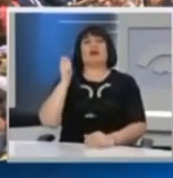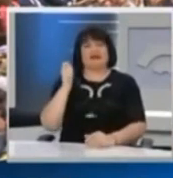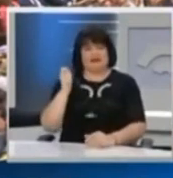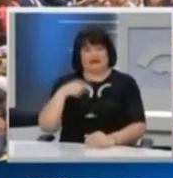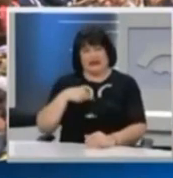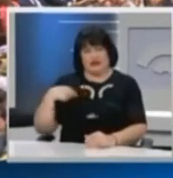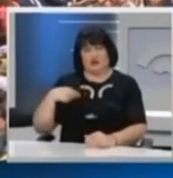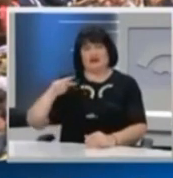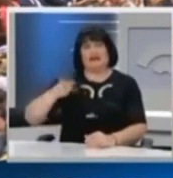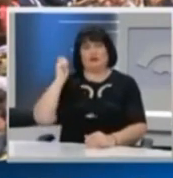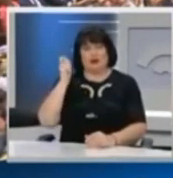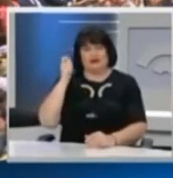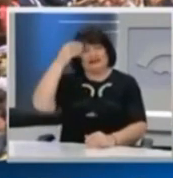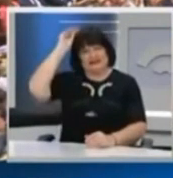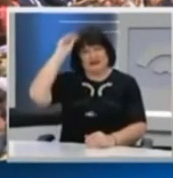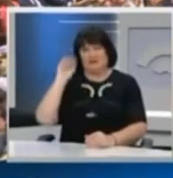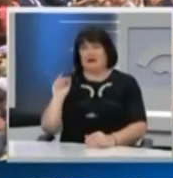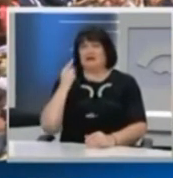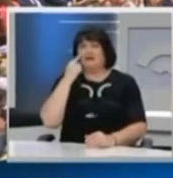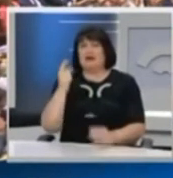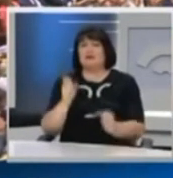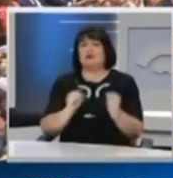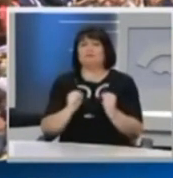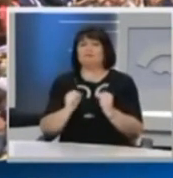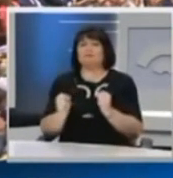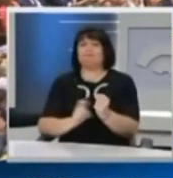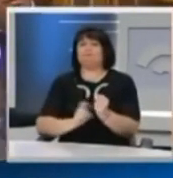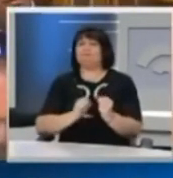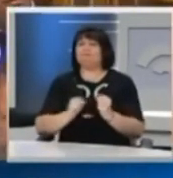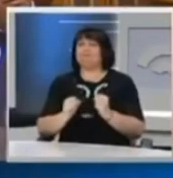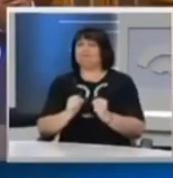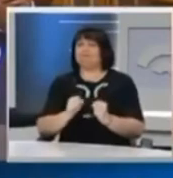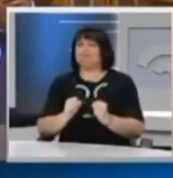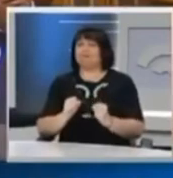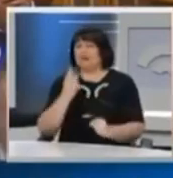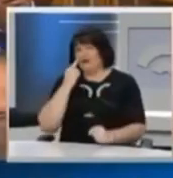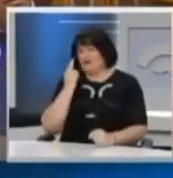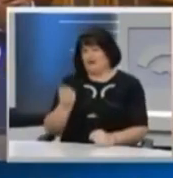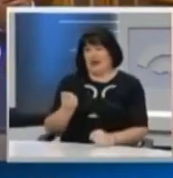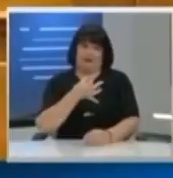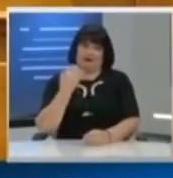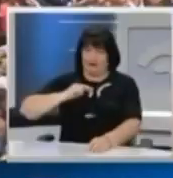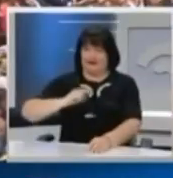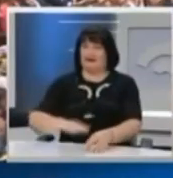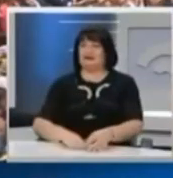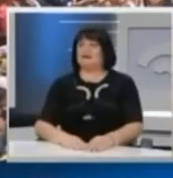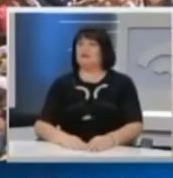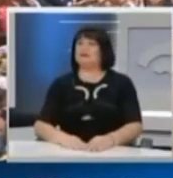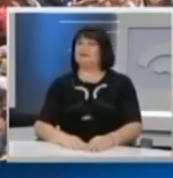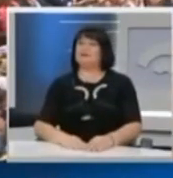Επιπλέον, υπάρχει διάταξη που οδηγεί σε παραίτηση την πρόεδρο της Επιτροπής Ανταγωνισμού Βασιλική Θάνου.